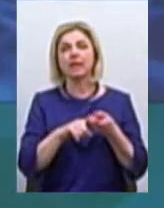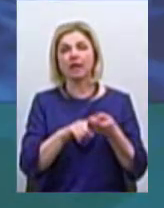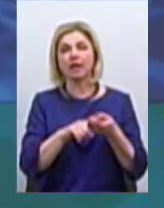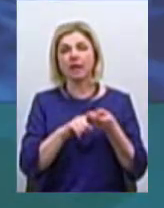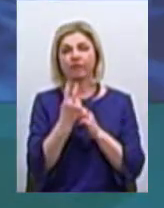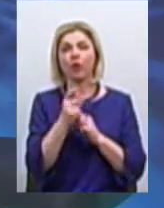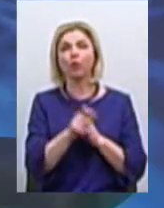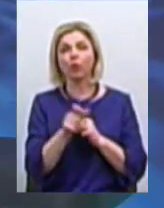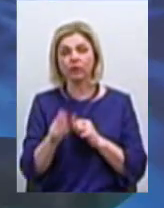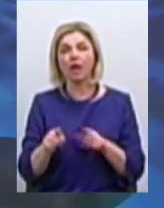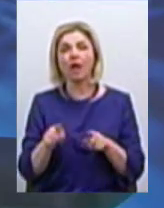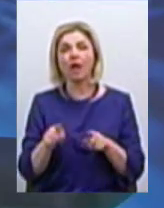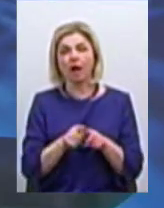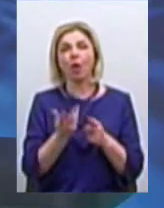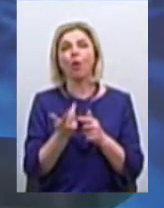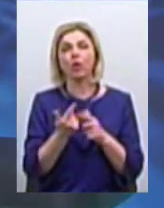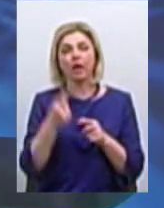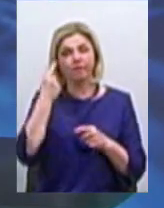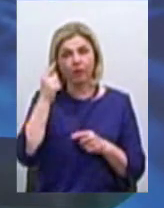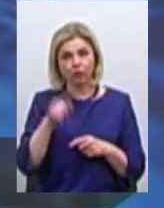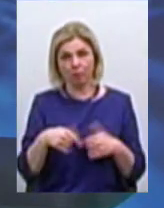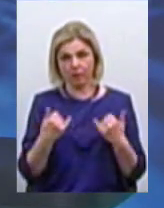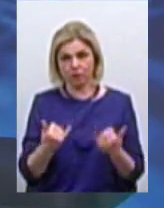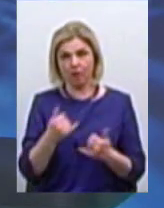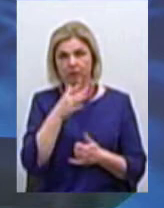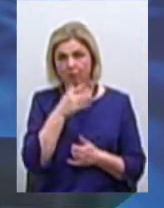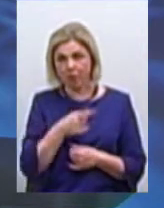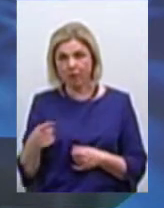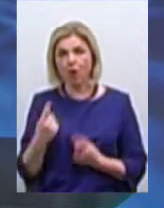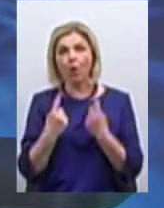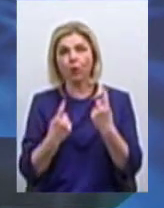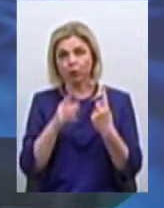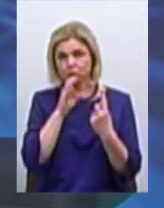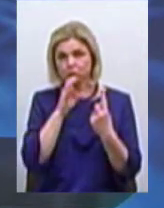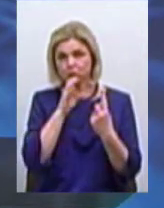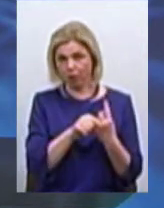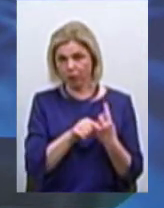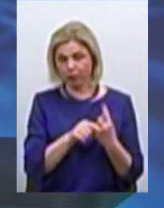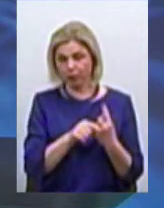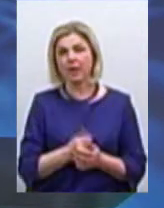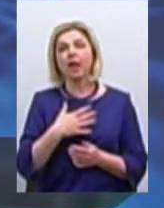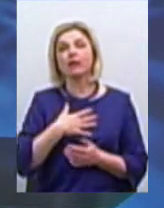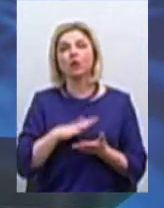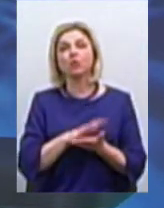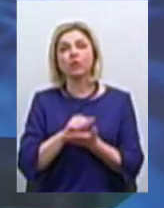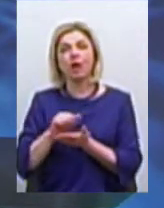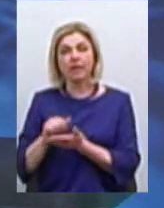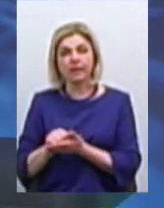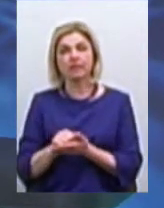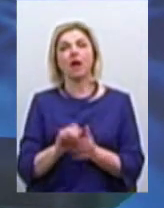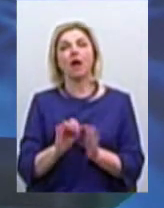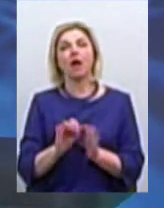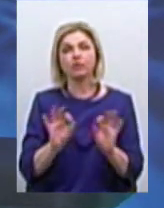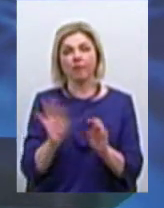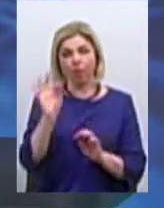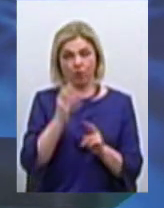людей. Принаймні, саме така кількість відома на даний момент одним собакою. Наші колеги зі служби новин розповідали про